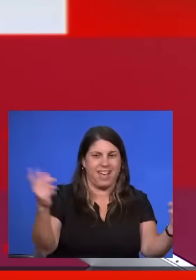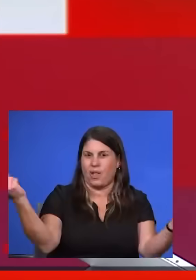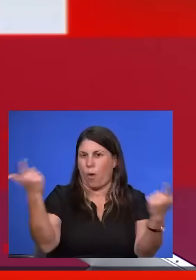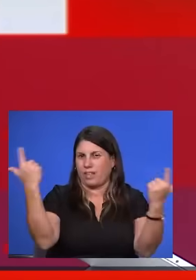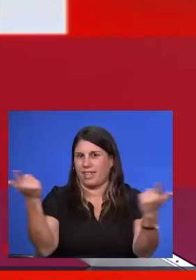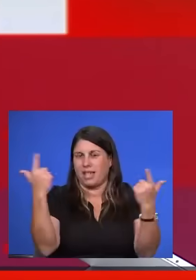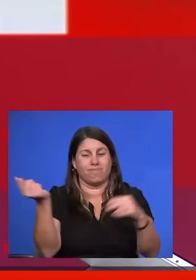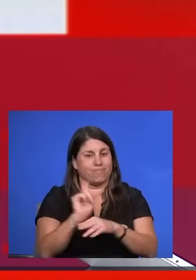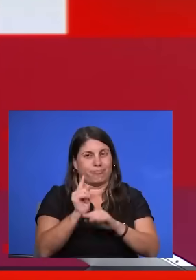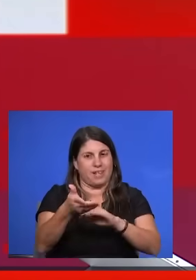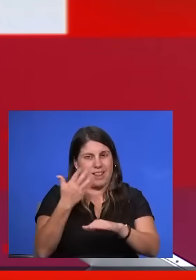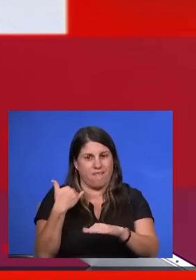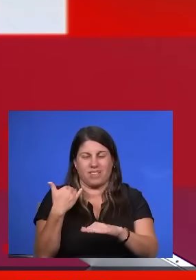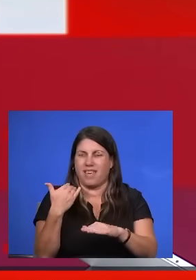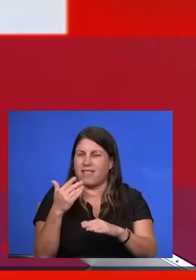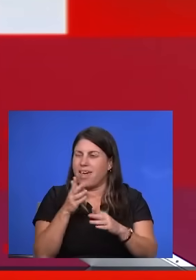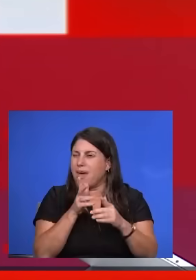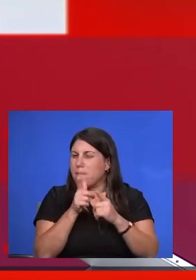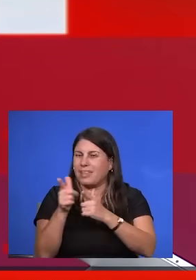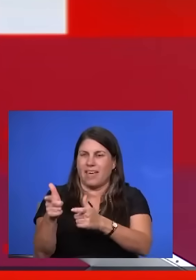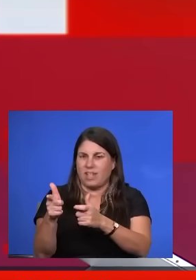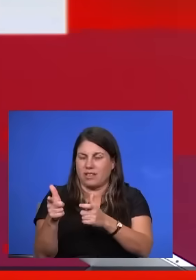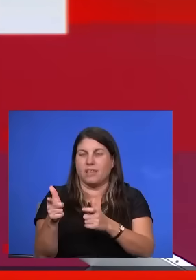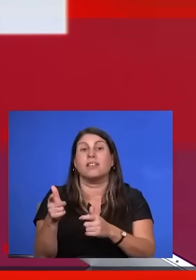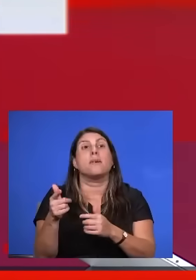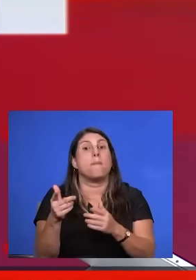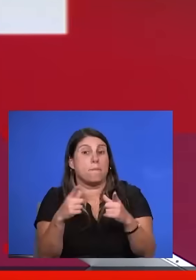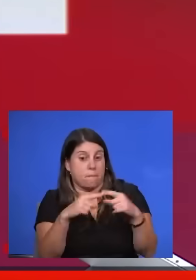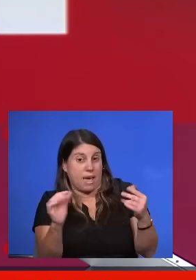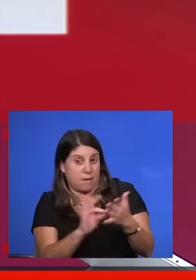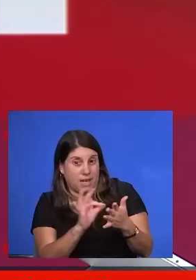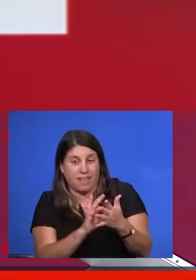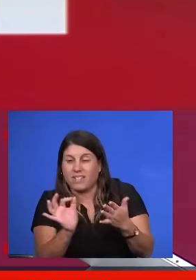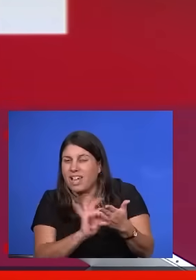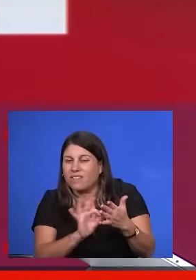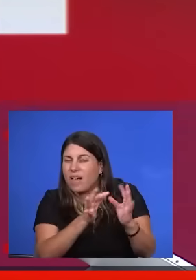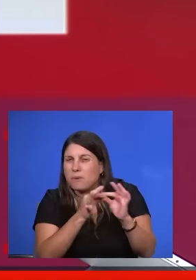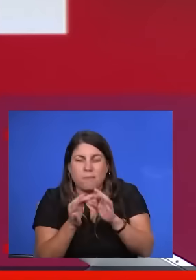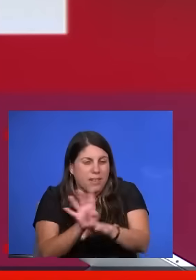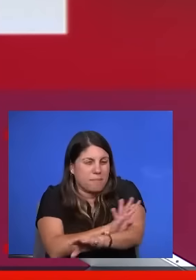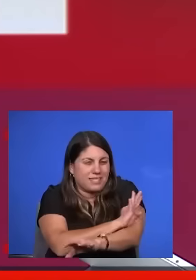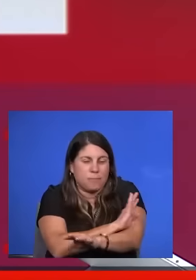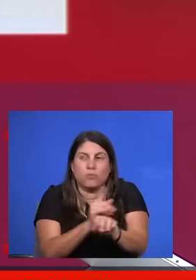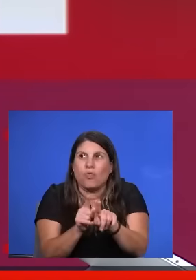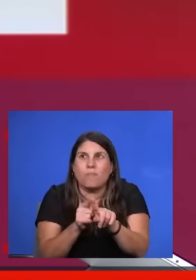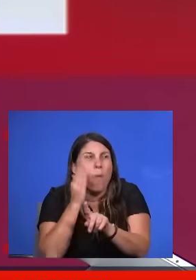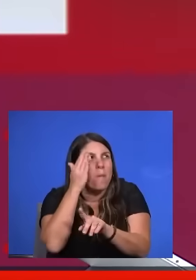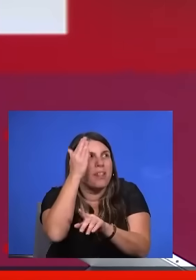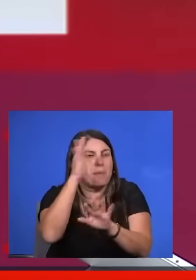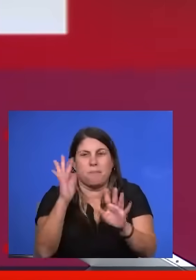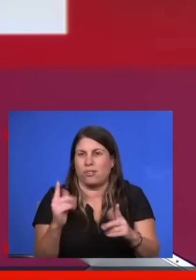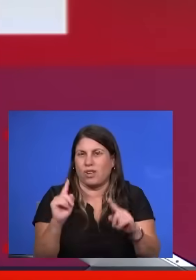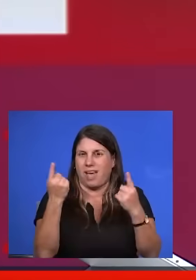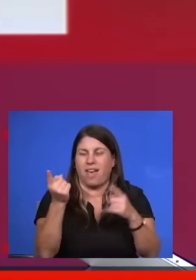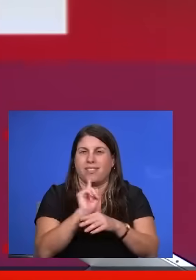הפתע הרצחנית. באחד הפתקים האלה היא כתבה משפט מצמרר שכמעט מנבא את מה שקרה שם דקות אחר כך. אף אחד לא